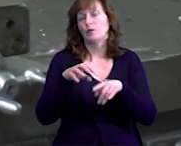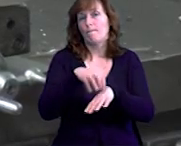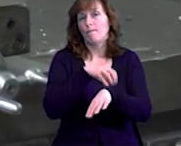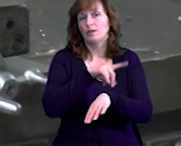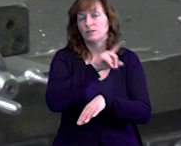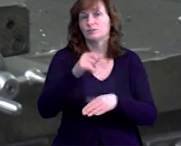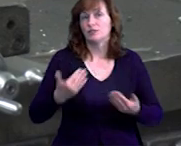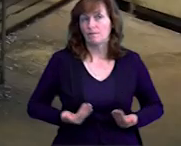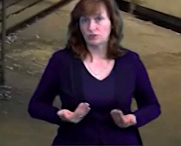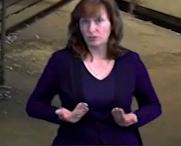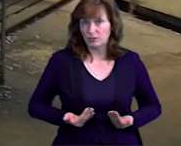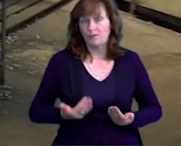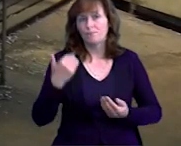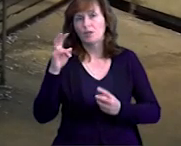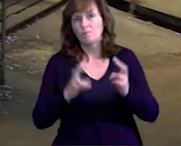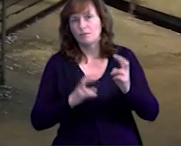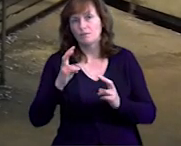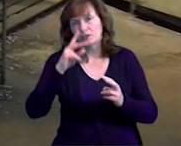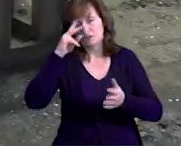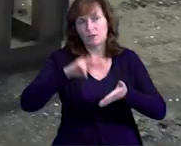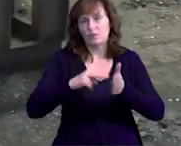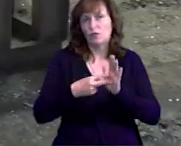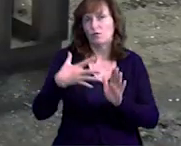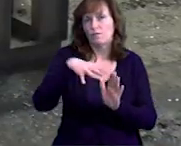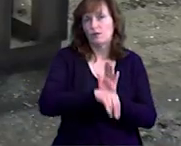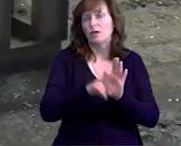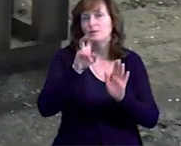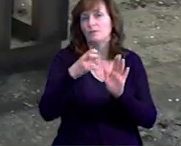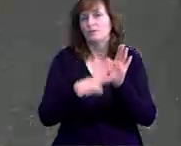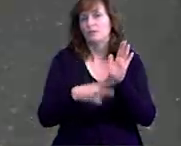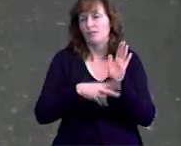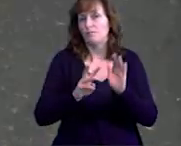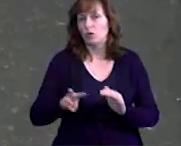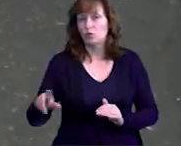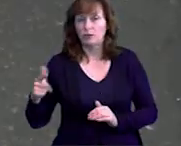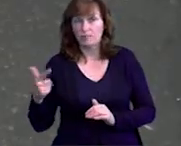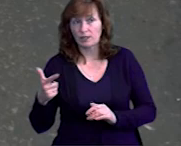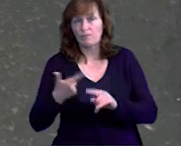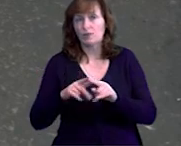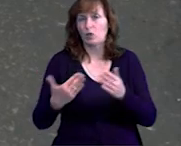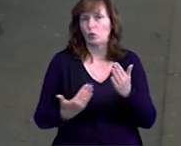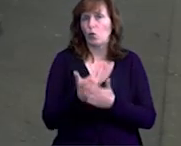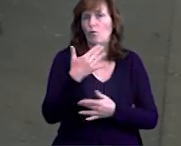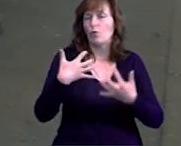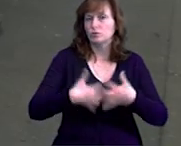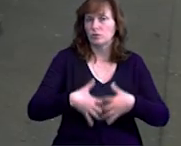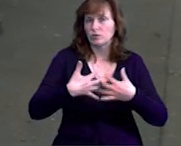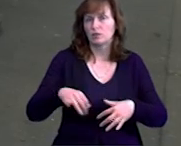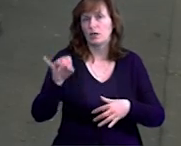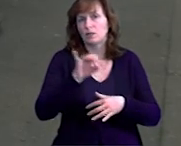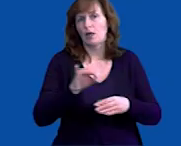«Партії за життя». З його слів, у підприємство інвестори планують вкласти близько 270 мільйонів гривень. Це гроші на нове устаткування